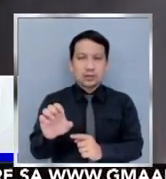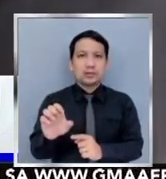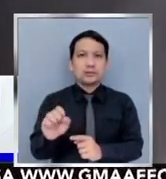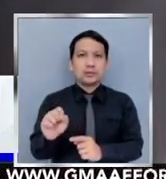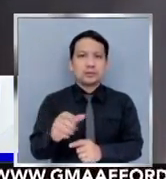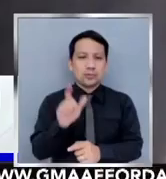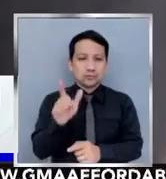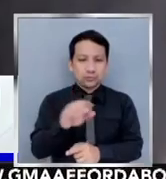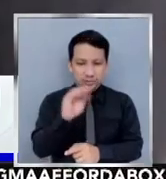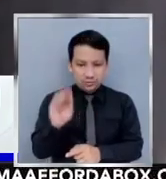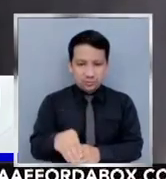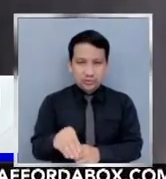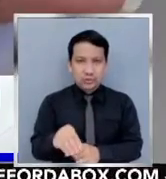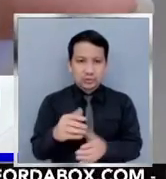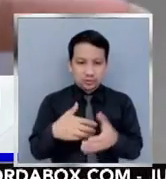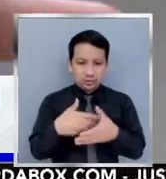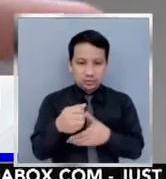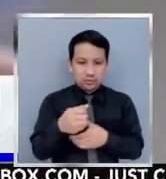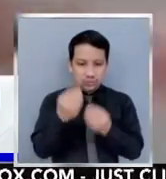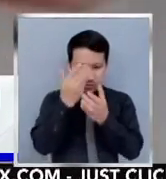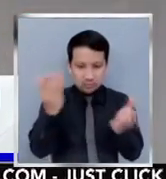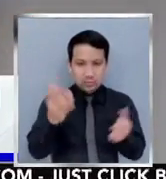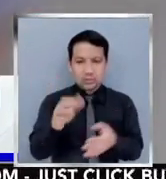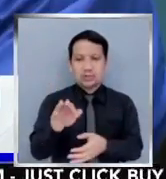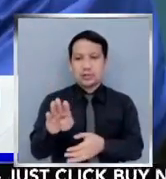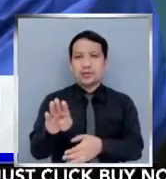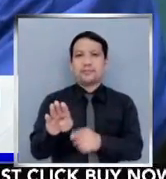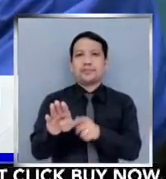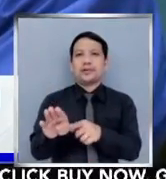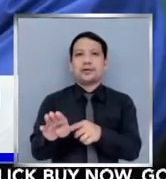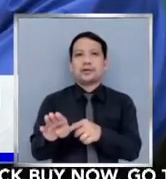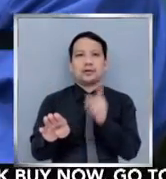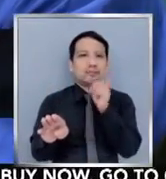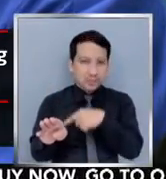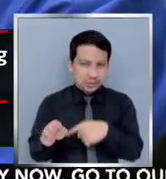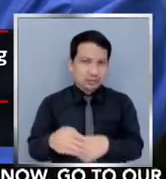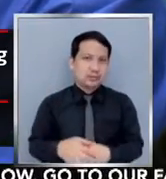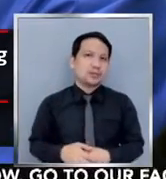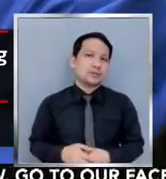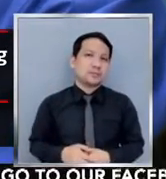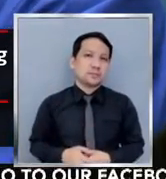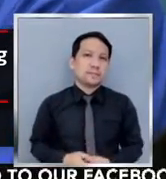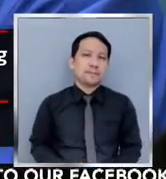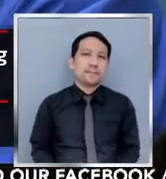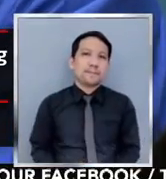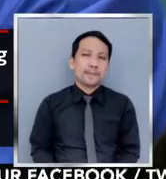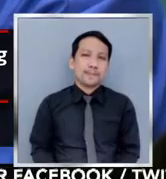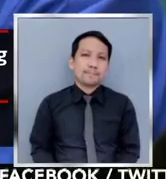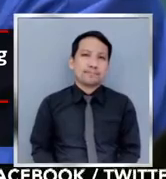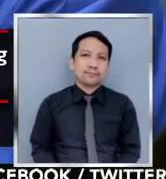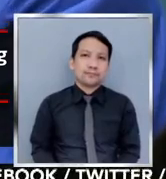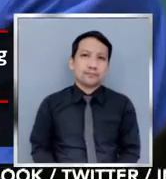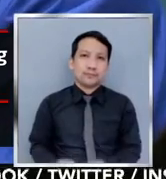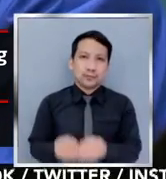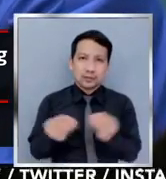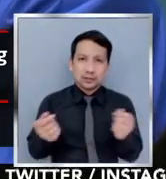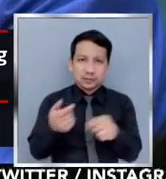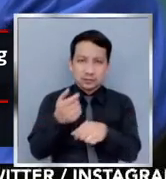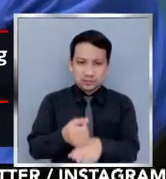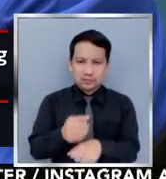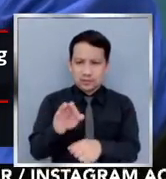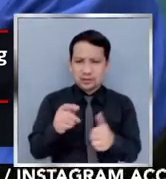ng mga lumalabas na impormasyon sa Facebook ay hindi raw totoo. Sa pagpasok ng social media, Facebook,